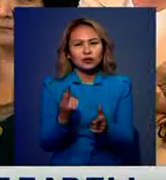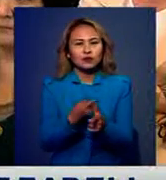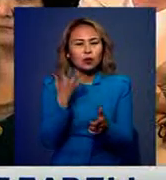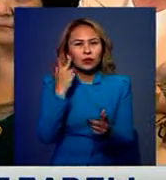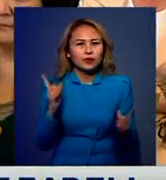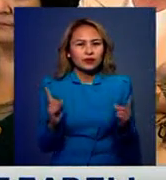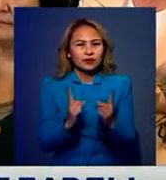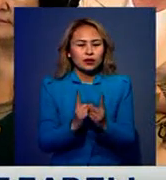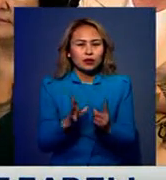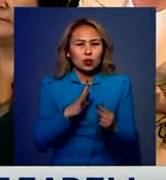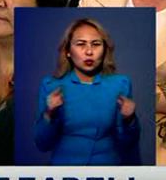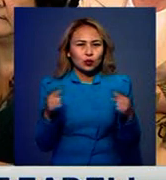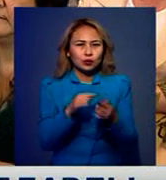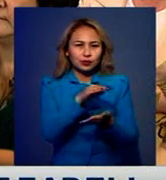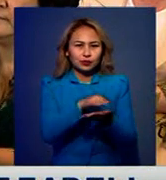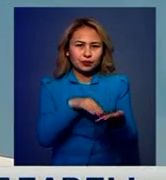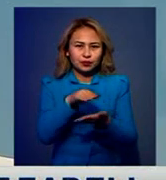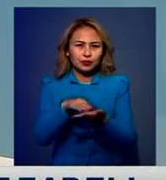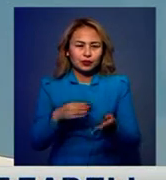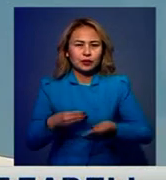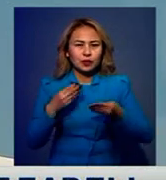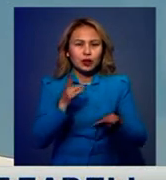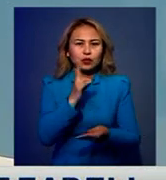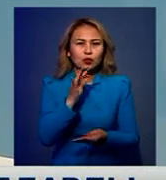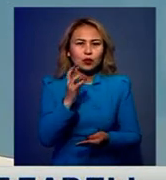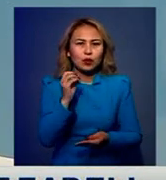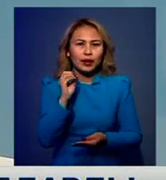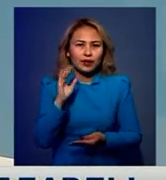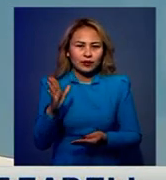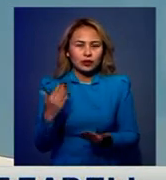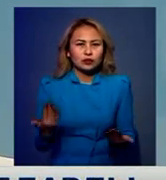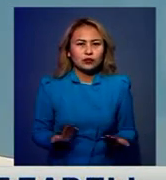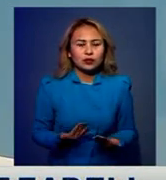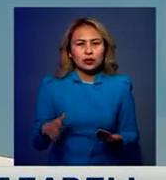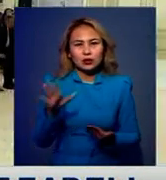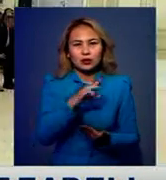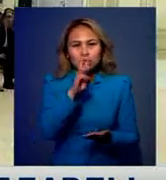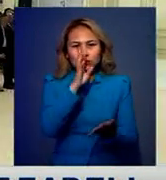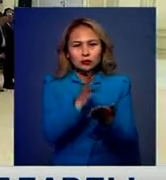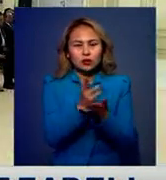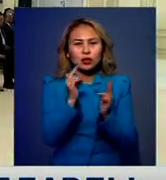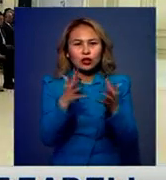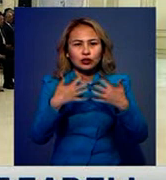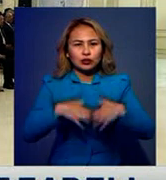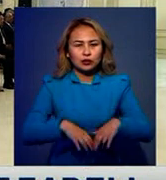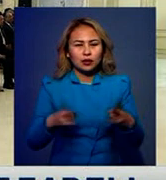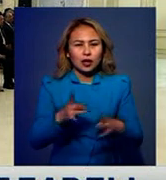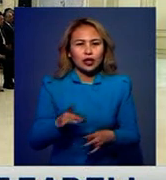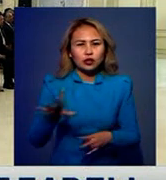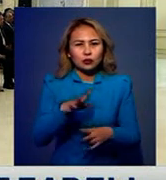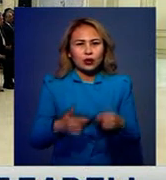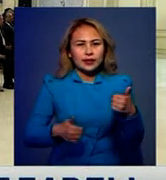жолыққанда соларды жіпке тізіп берді. Қасым-Жомарт Тоқаев алдымен тұрғындардың табысын еселеу керек деді. Республикалық деңгеймен